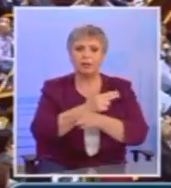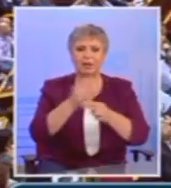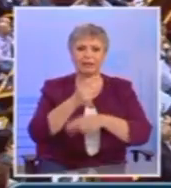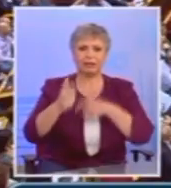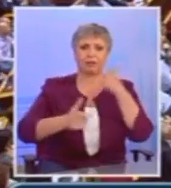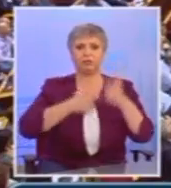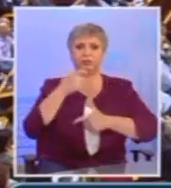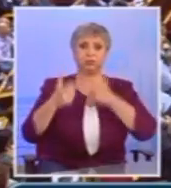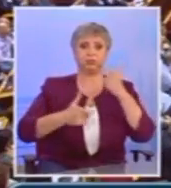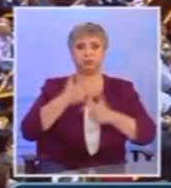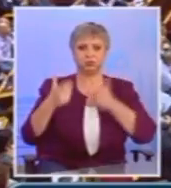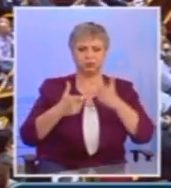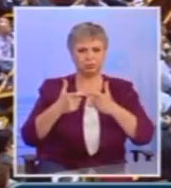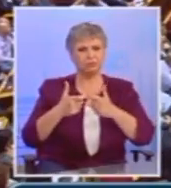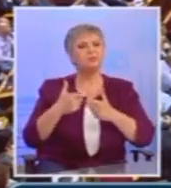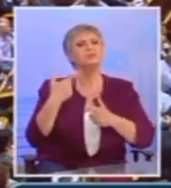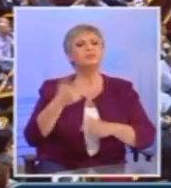Κύριε Βενιζέλο.